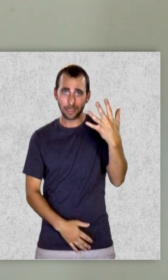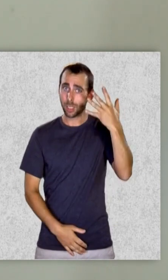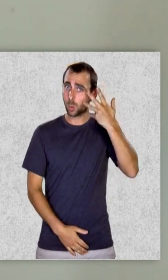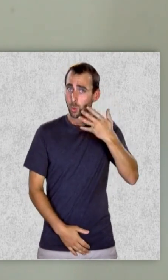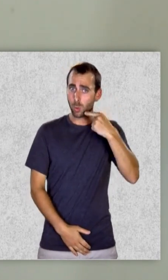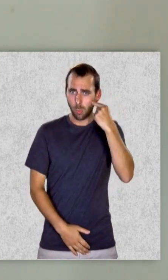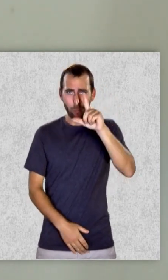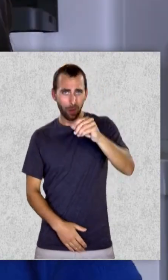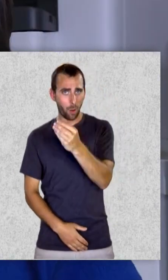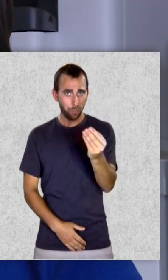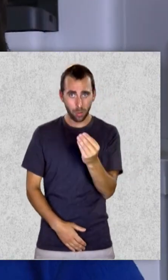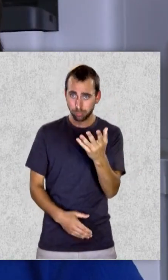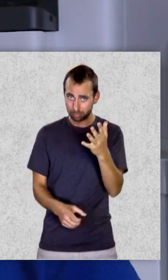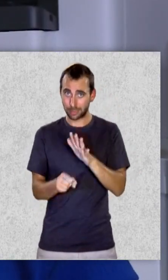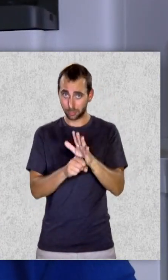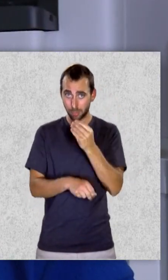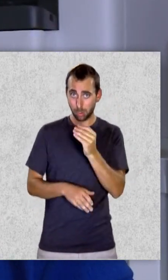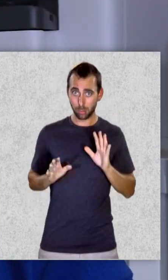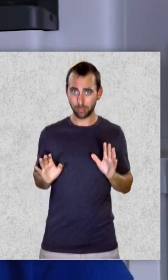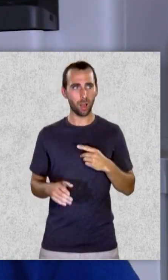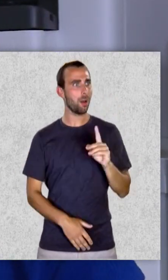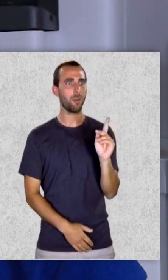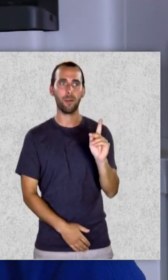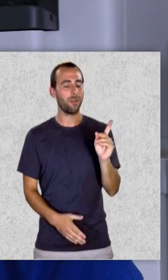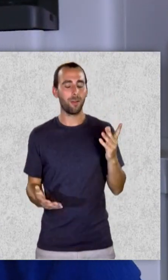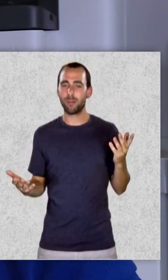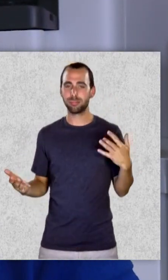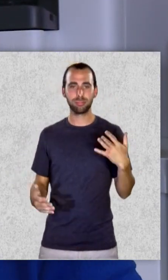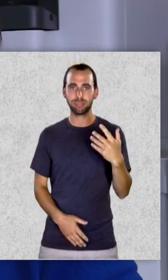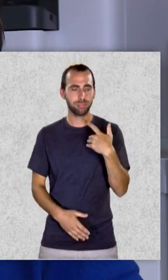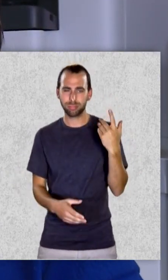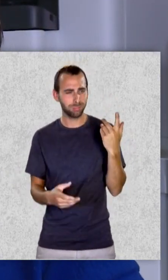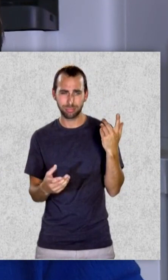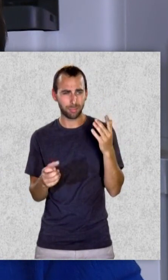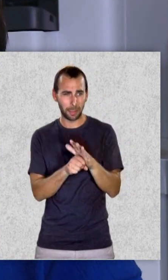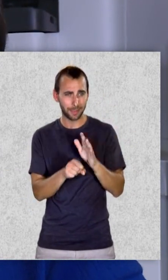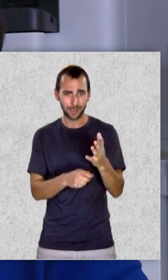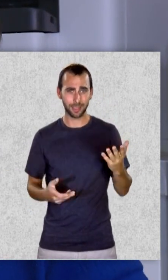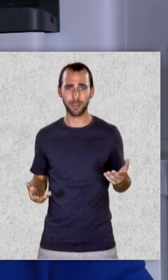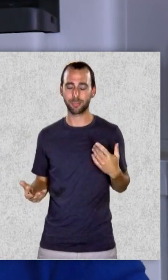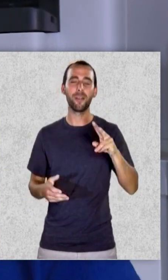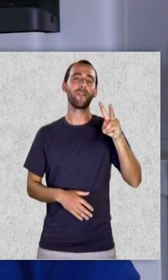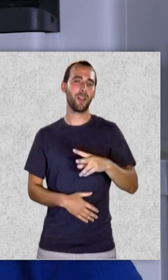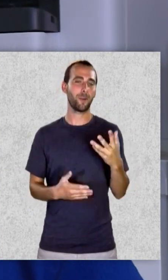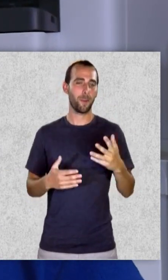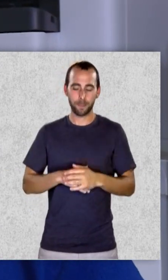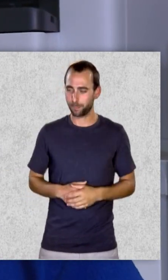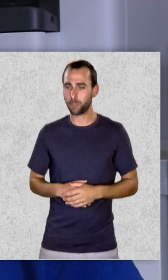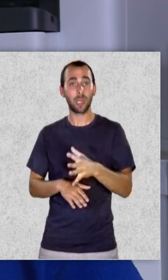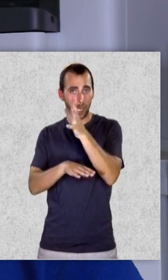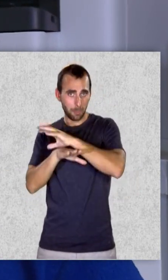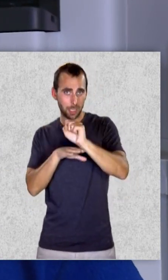une vingtaine d'enfants, c'est suffisant? Non. Donc, non, pas du tout. Nous n'avons pas... Alors,